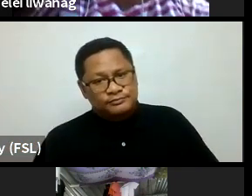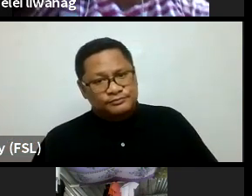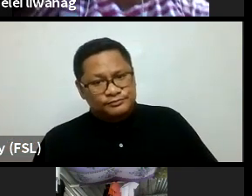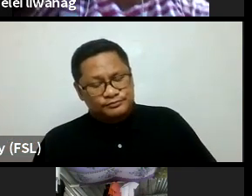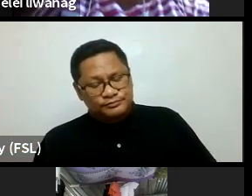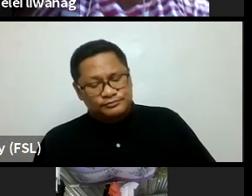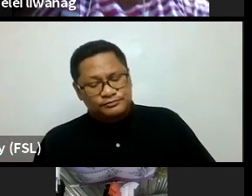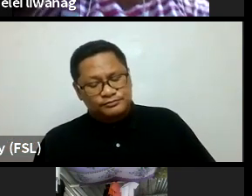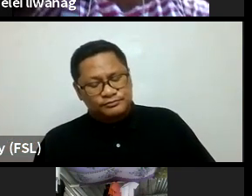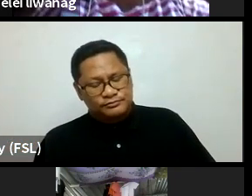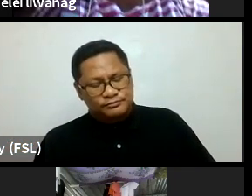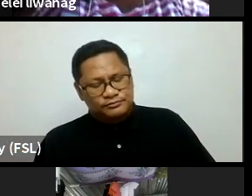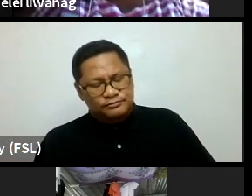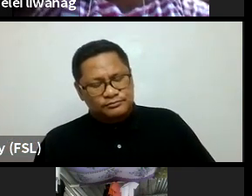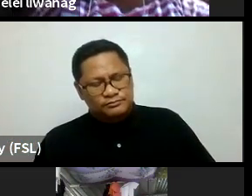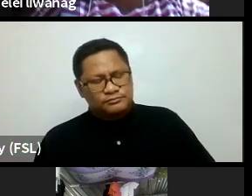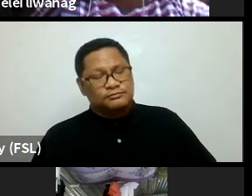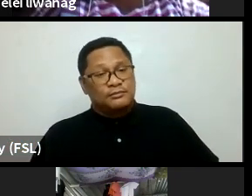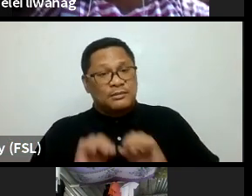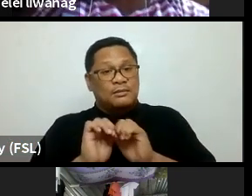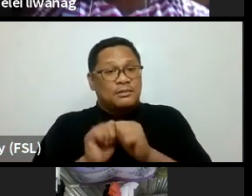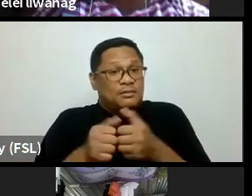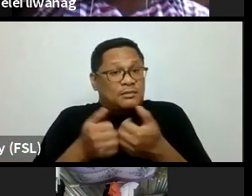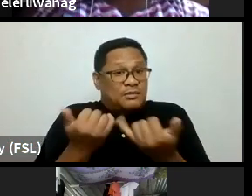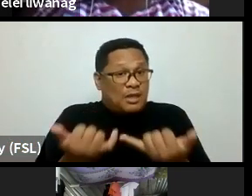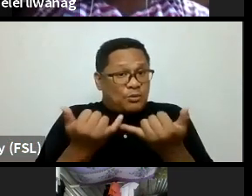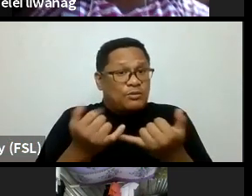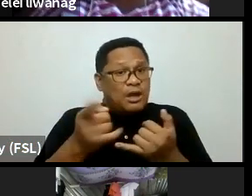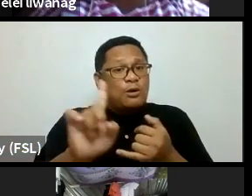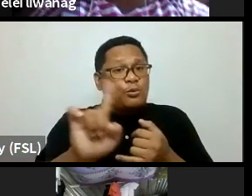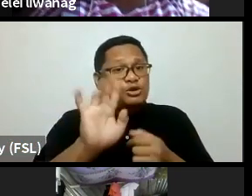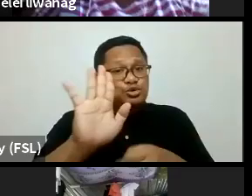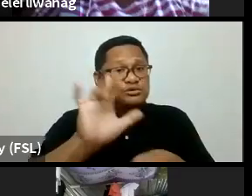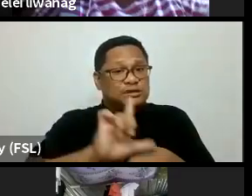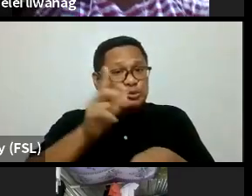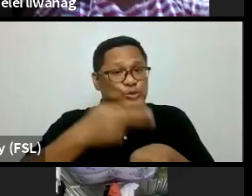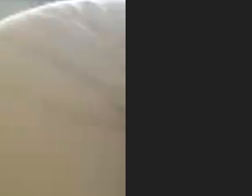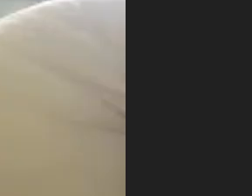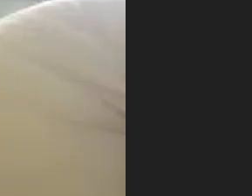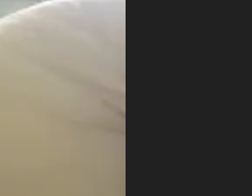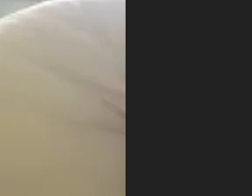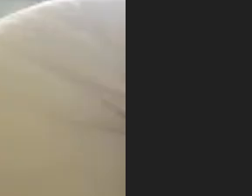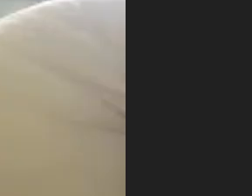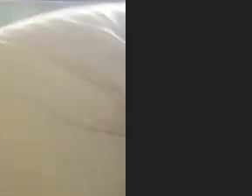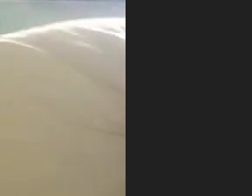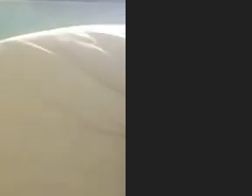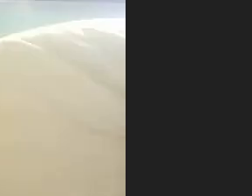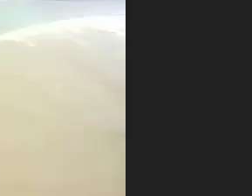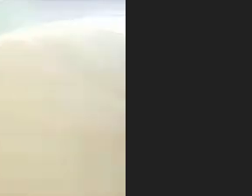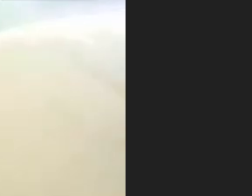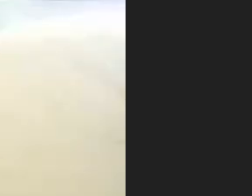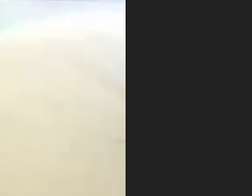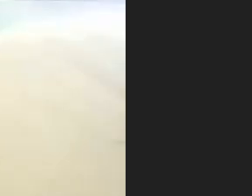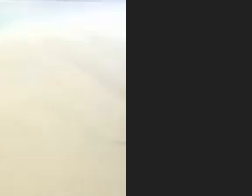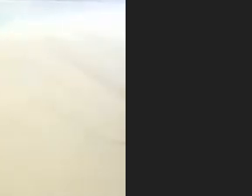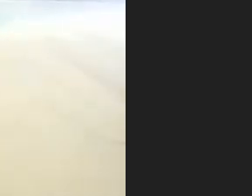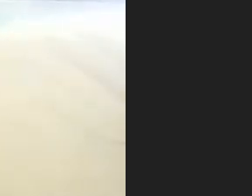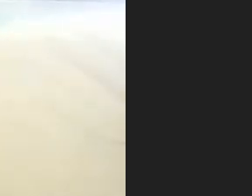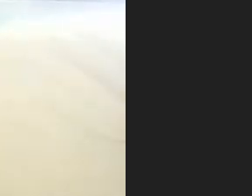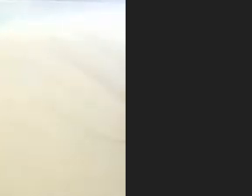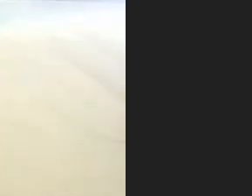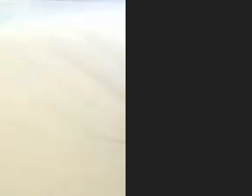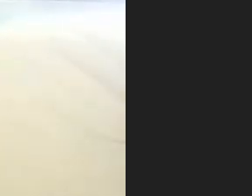Okay. So paano ngayon? Anong hanap buhay mo ngayon? Nung natigil kami, nag-work na lang